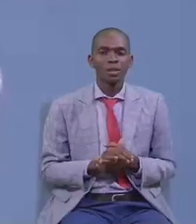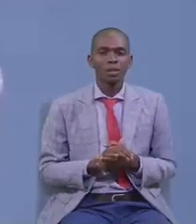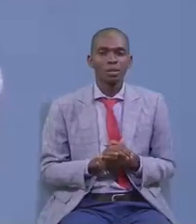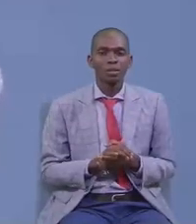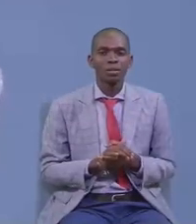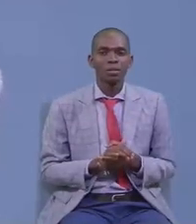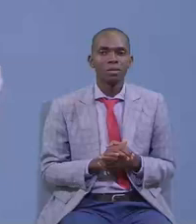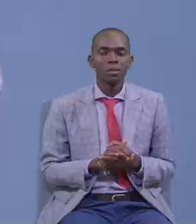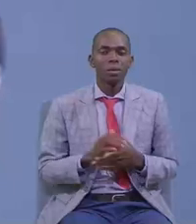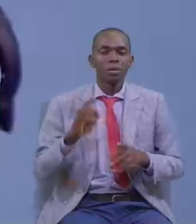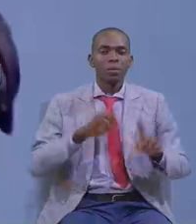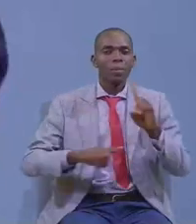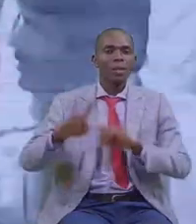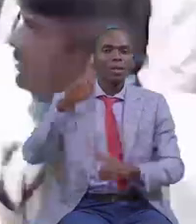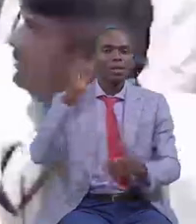Amen.